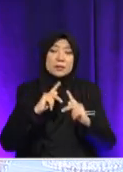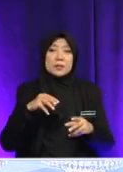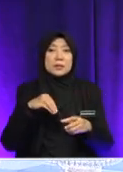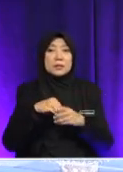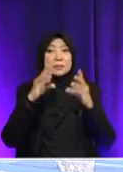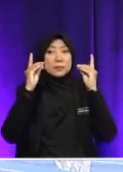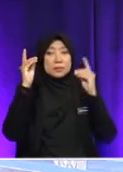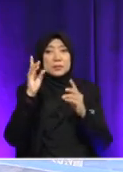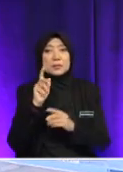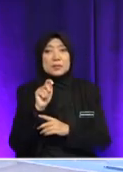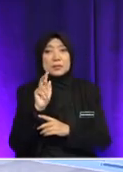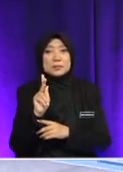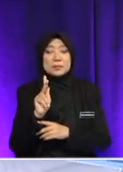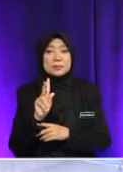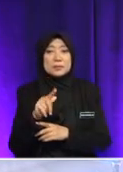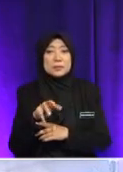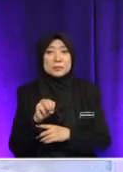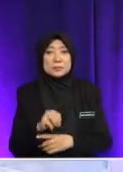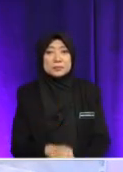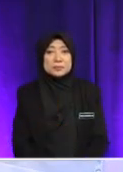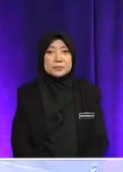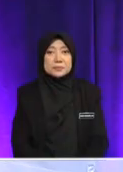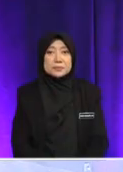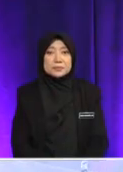hanya di slot Menengah Atas di TVM